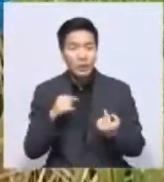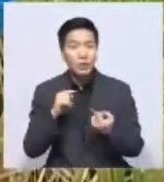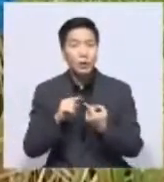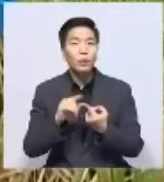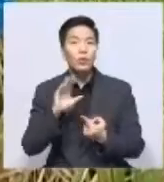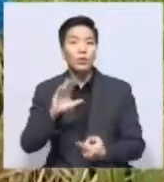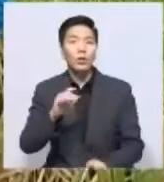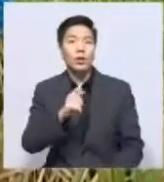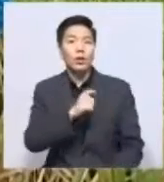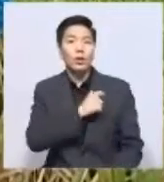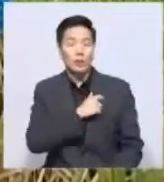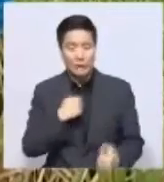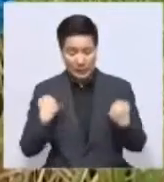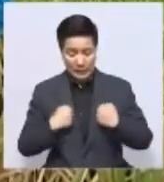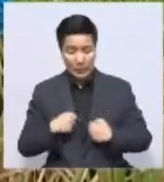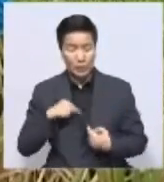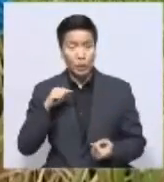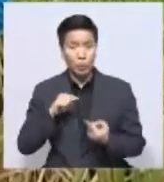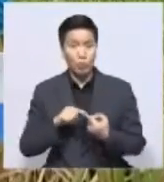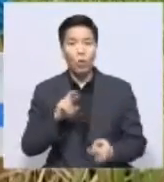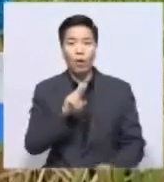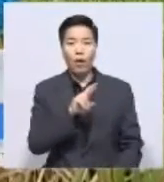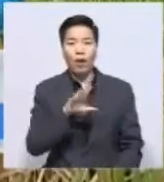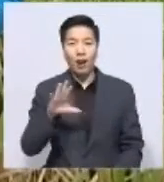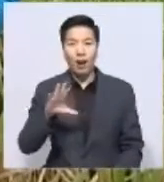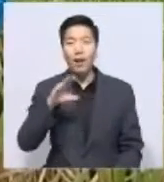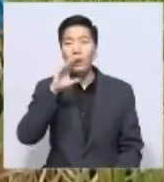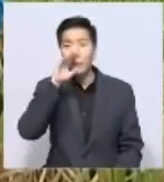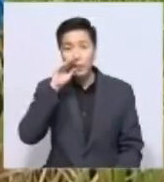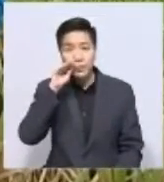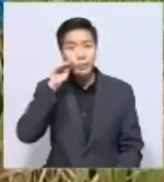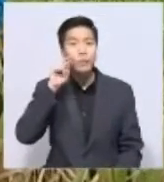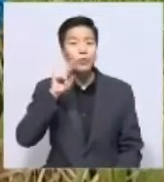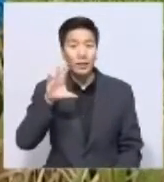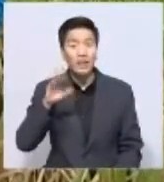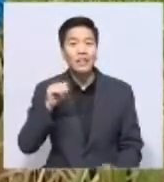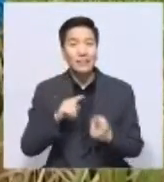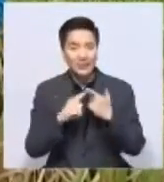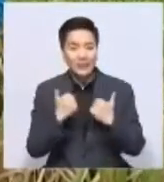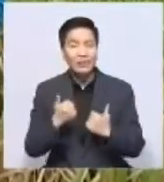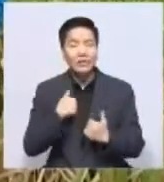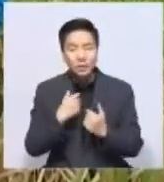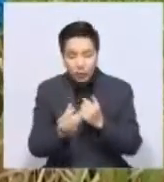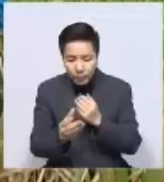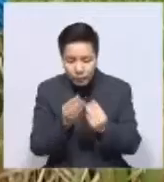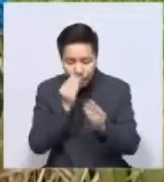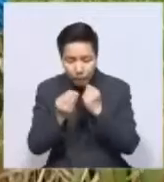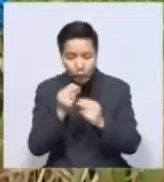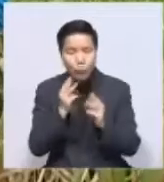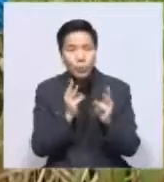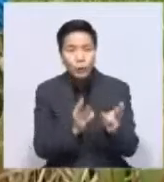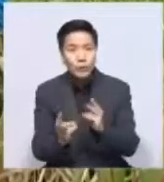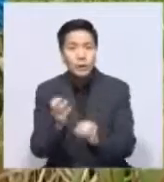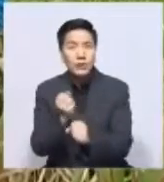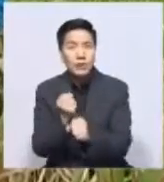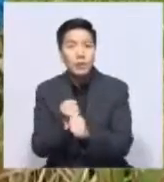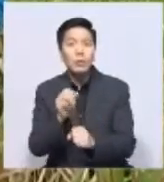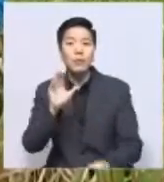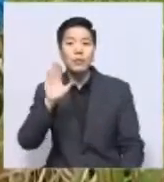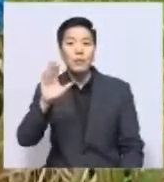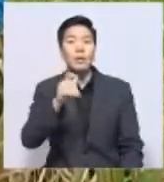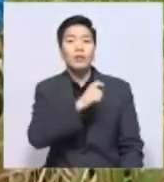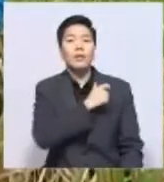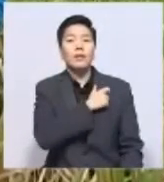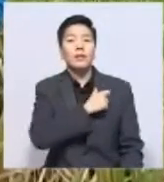ทสมเด็จพระจุลจอมเกล้าเจ้าอยู่หัวรัชกาลที่5และก็ไม่บ่อยครั้งเช่นกันครับที่เราจะได้เรียนรู้พระราชกรณียกิจของพระบาทสมเด็จพระป